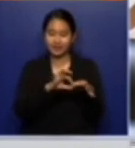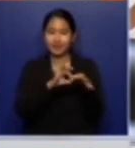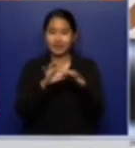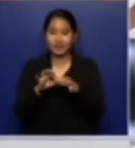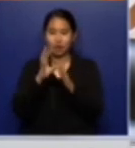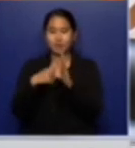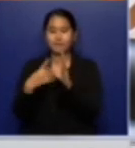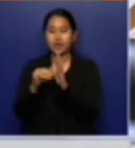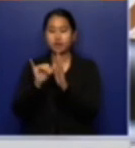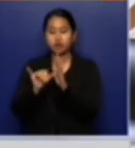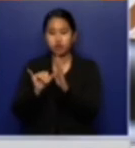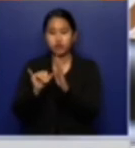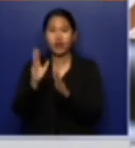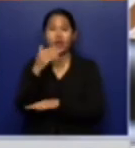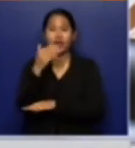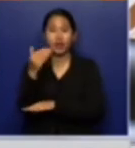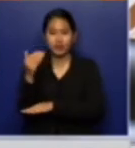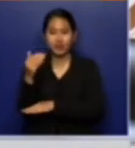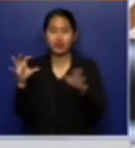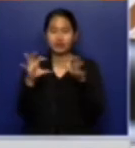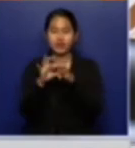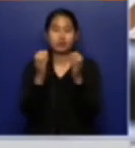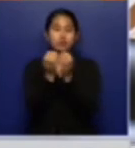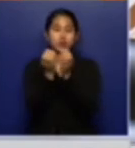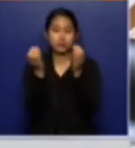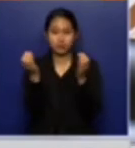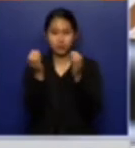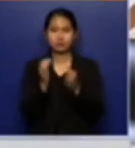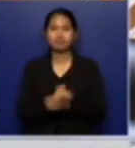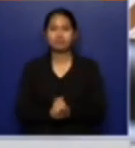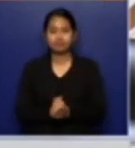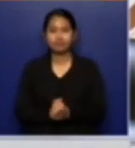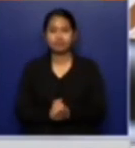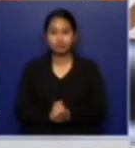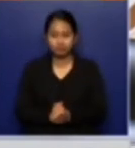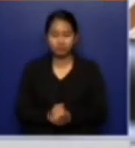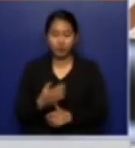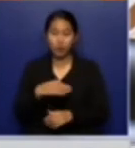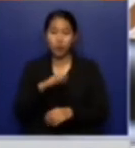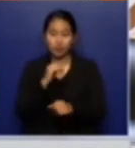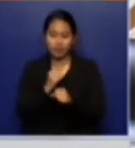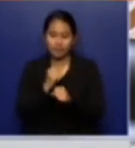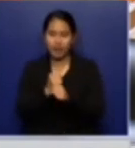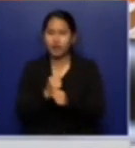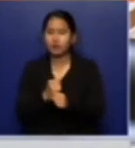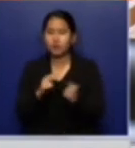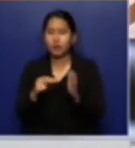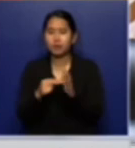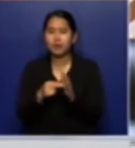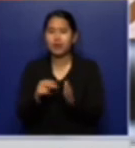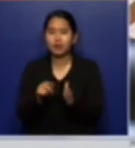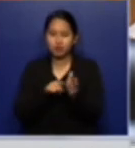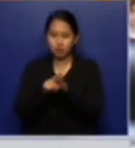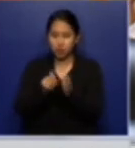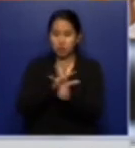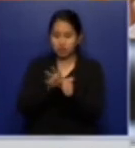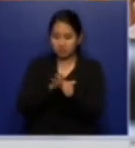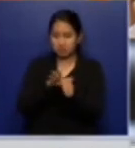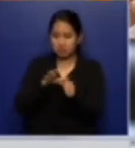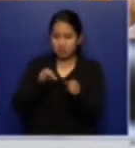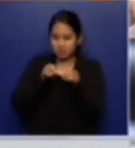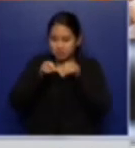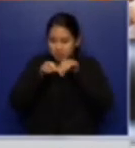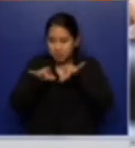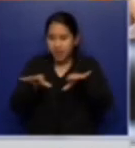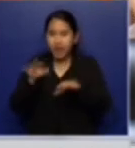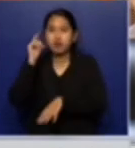ศาสตร์แห่งชาติไปผูกติดกับรัฐธรรมนูญนี่ไงครับเวลาทำงานใครจะรู้ล่ะครับว่าโควิดจะมาค